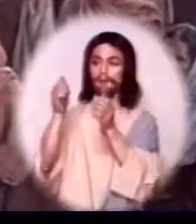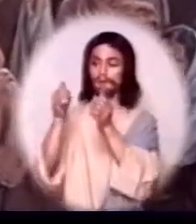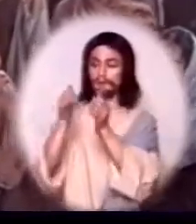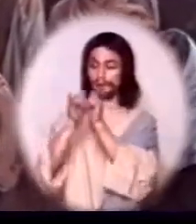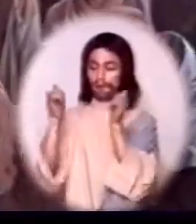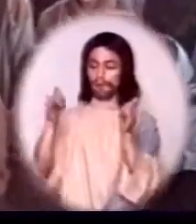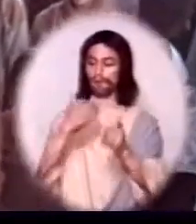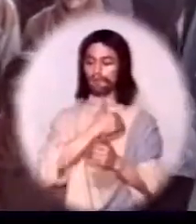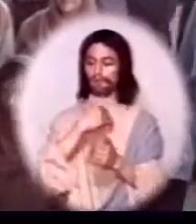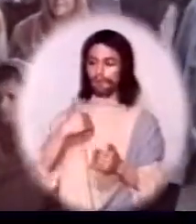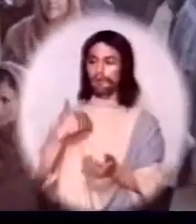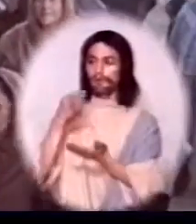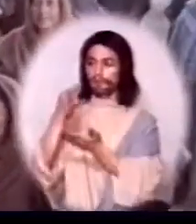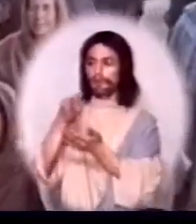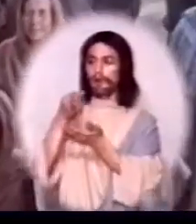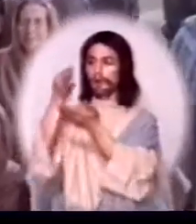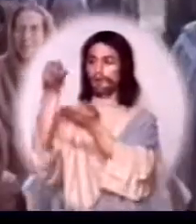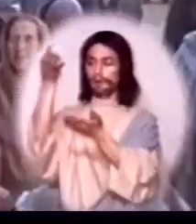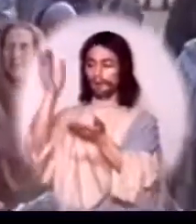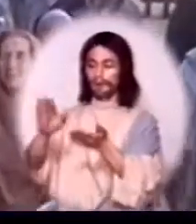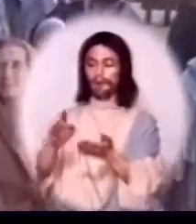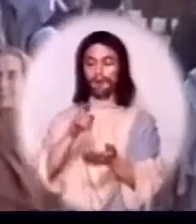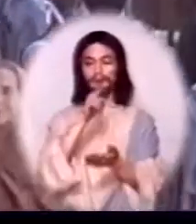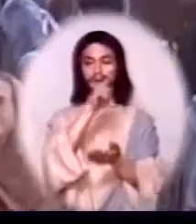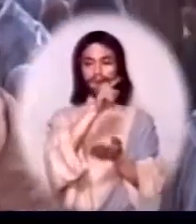저들은 풍족한 중에서 헌금을 넣었거니와